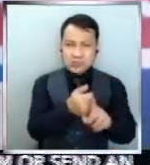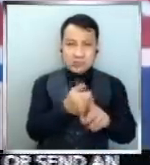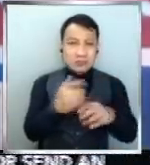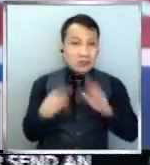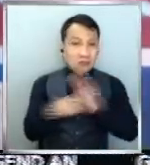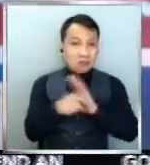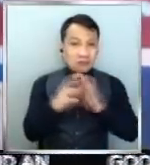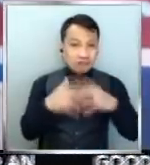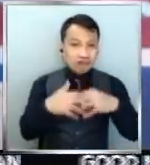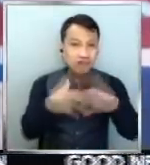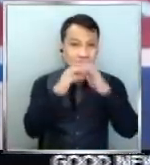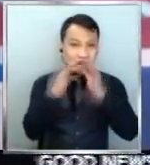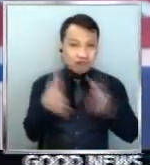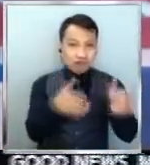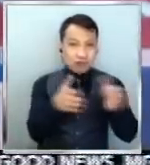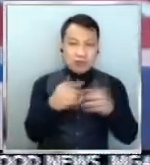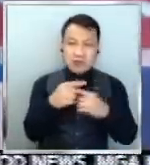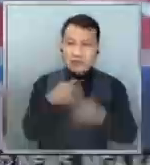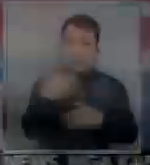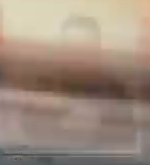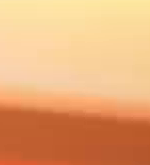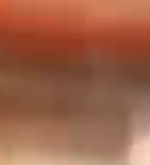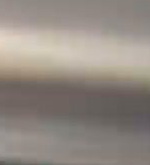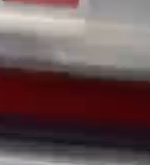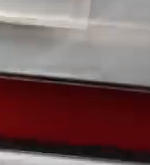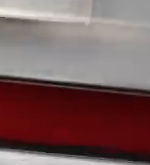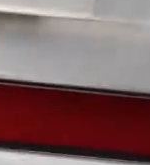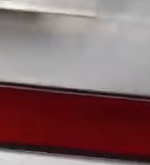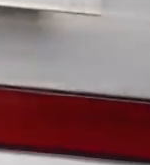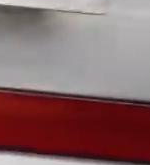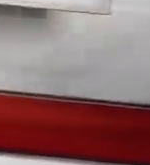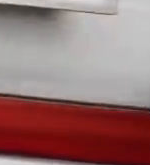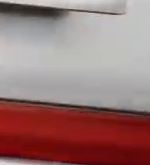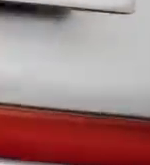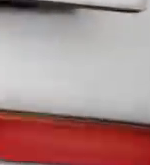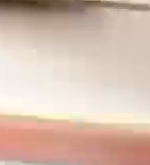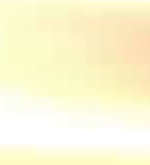operasyon. Nakatutok si John Consulta, exclusive.